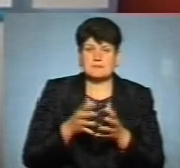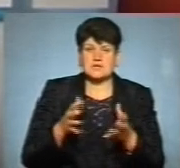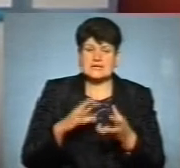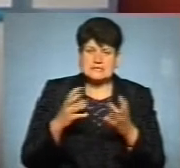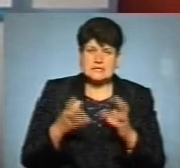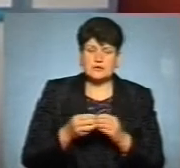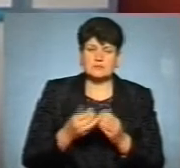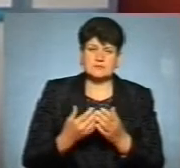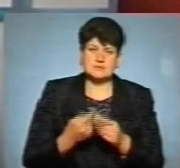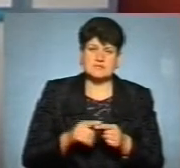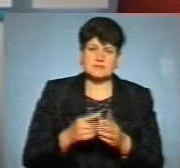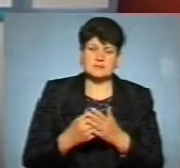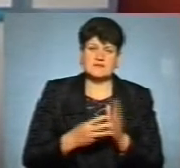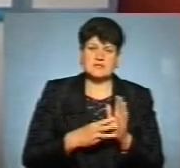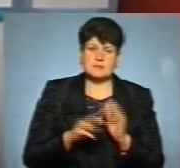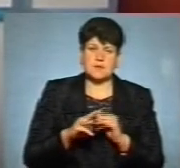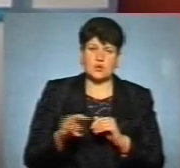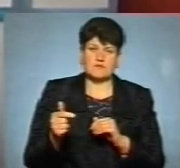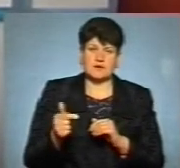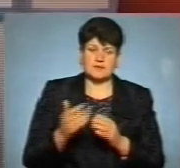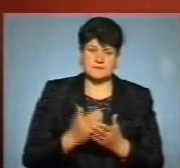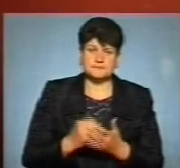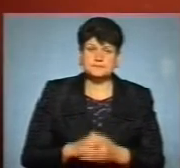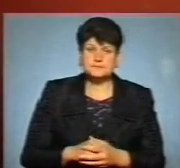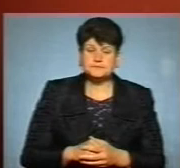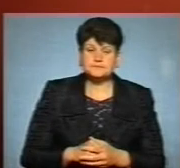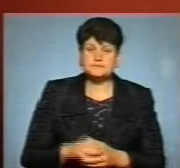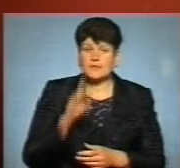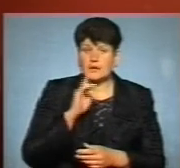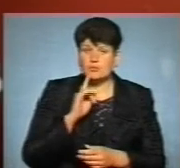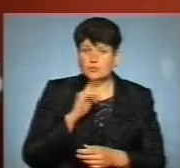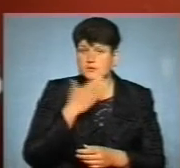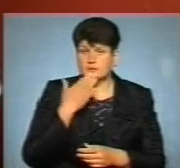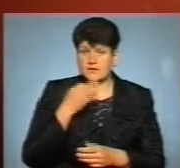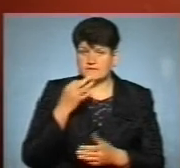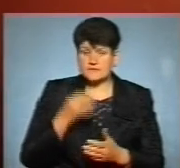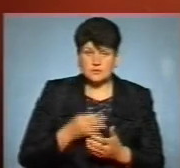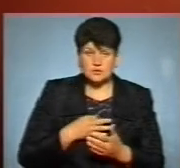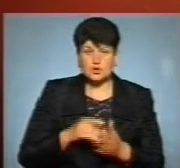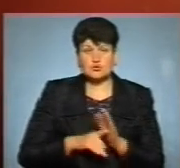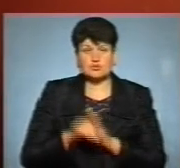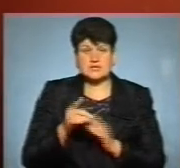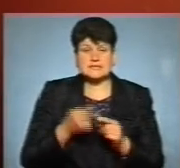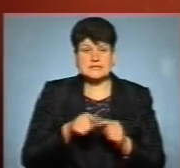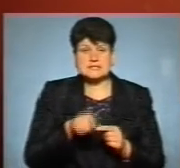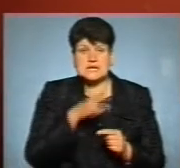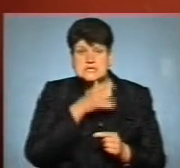загалом у цій місцевій бюджеті близько 8 мільйонів гривень. Ну, але все ж таки, поки ми не маємо відповіді, чи розпочнеться цей сезон,